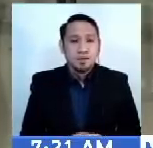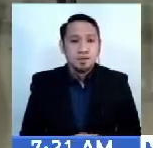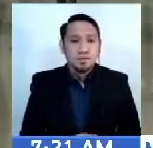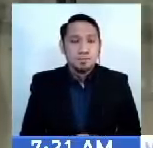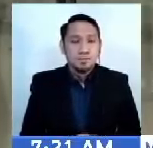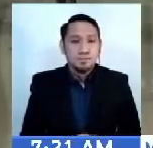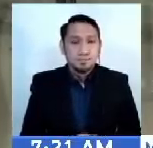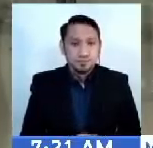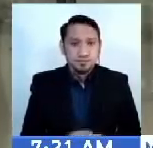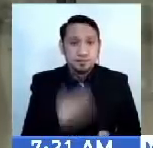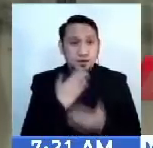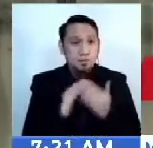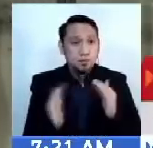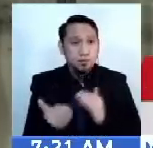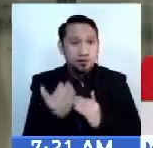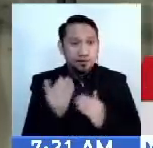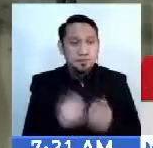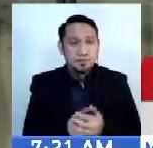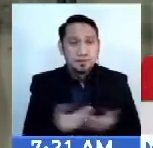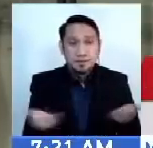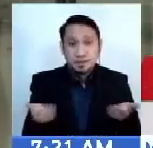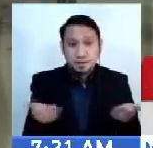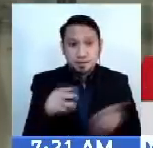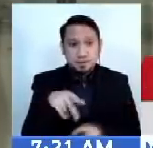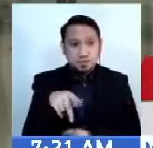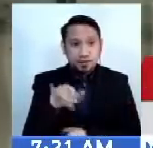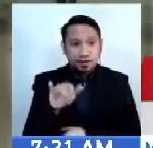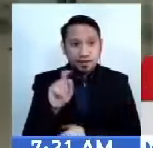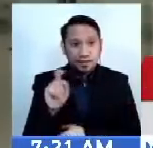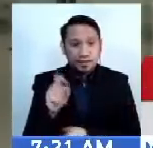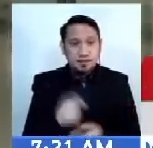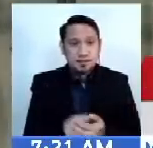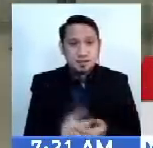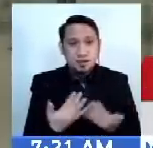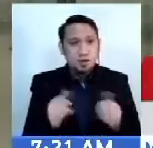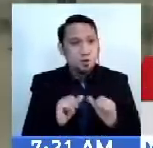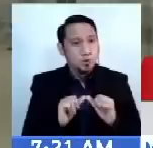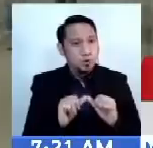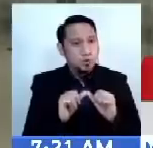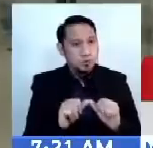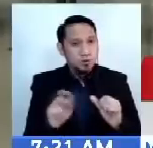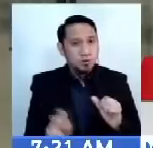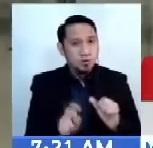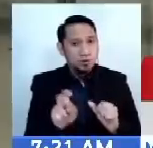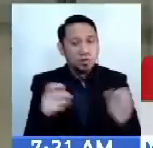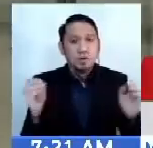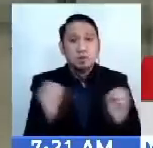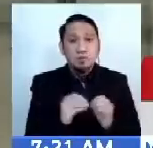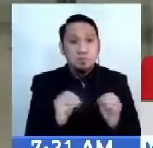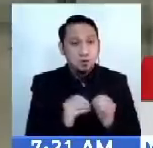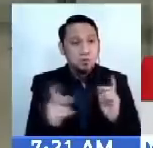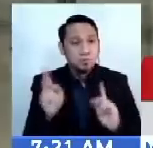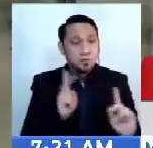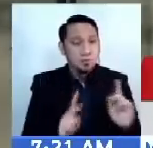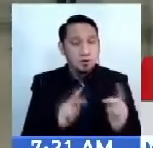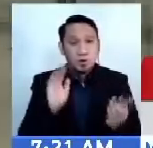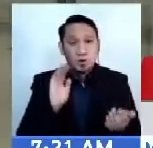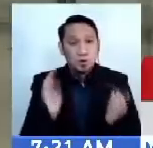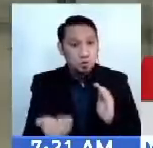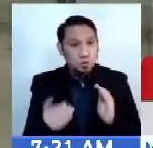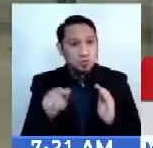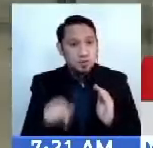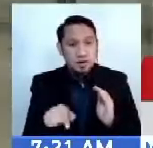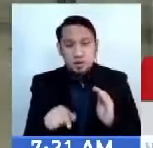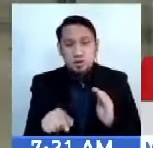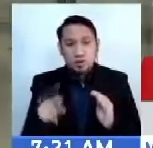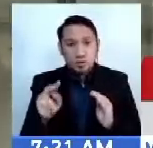Good morning, Susan. Dito sa PITX, tuloy-tuloy ang biyahe na hamak na mas marami kaysa sa mga biyahe sa NLET o